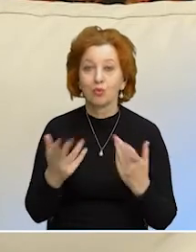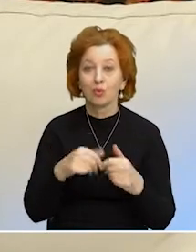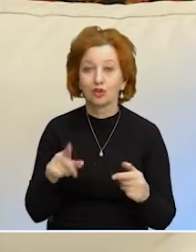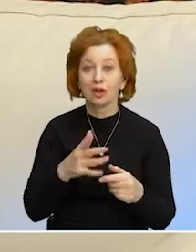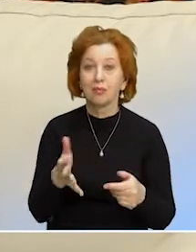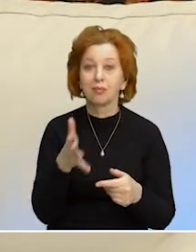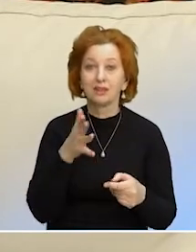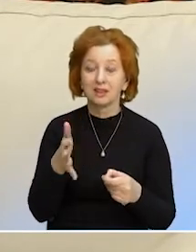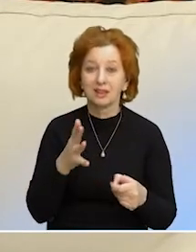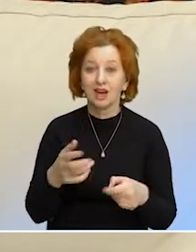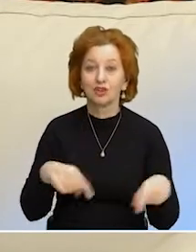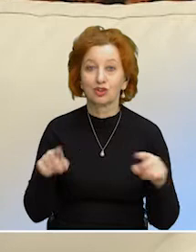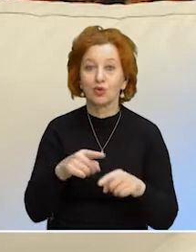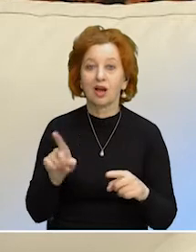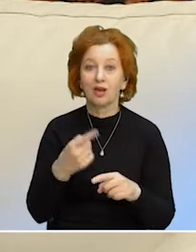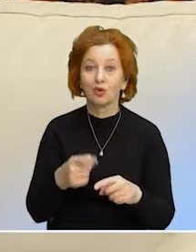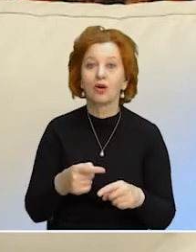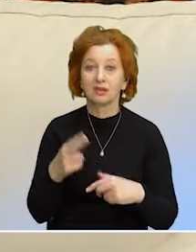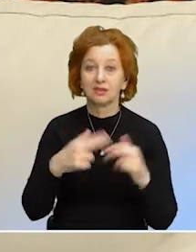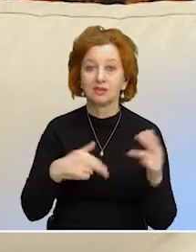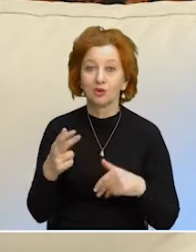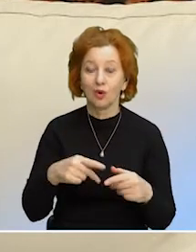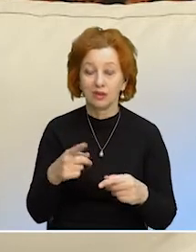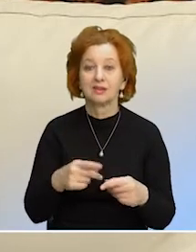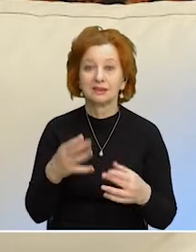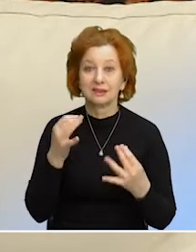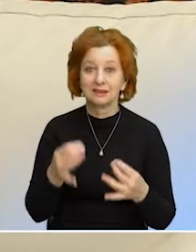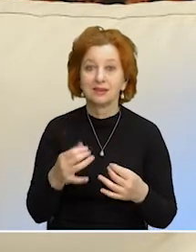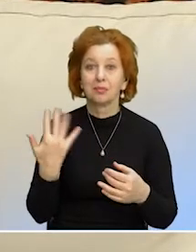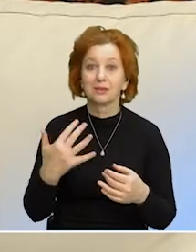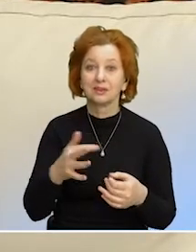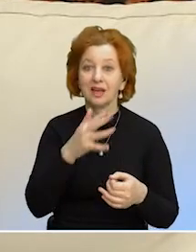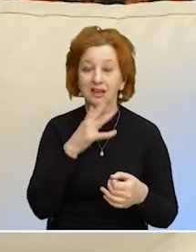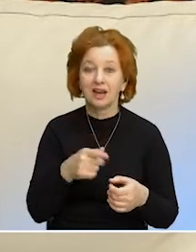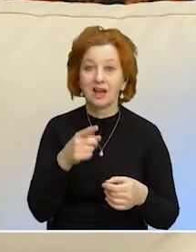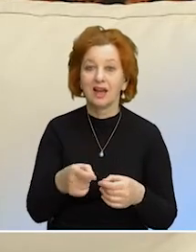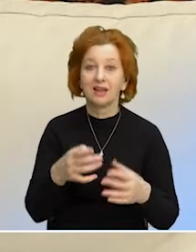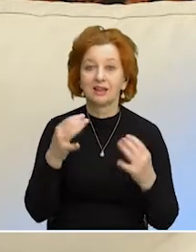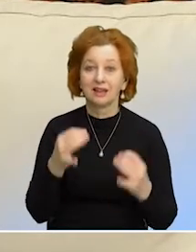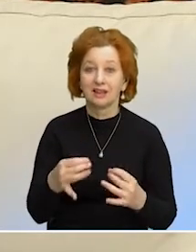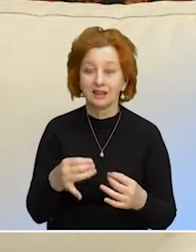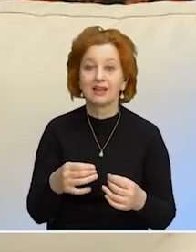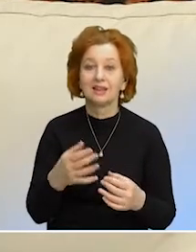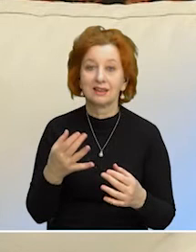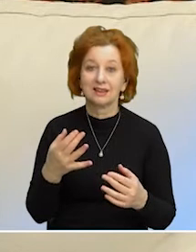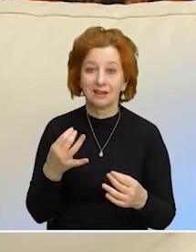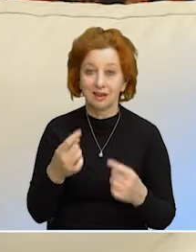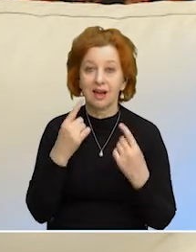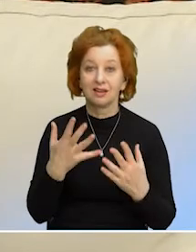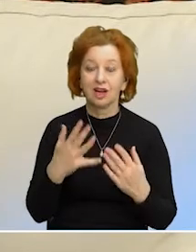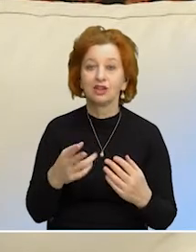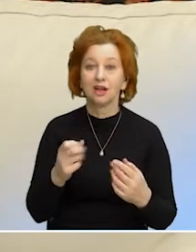счету пятиэтажки, хрущевки, которые строились с полезным сроком эксплуатации 50 лет, это даже уже выше предела,